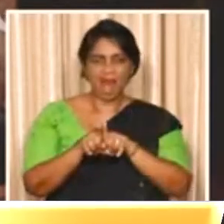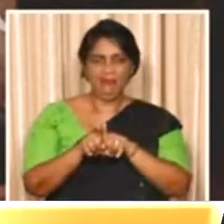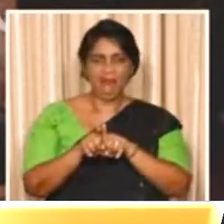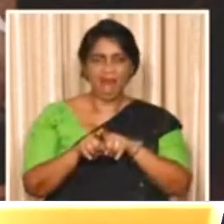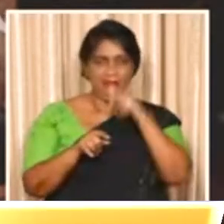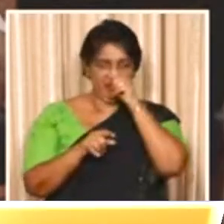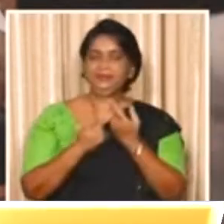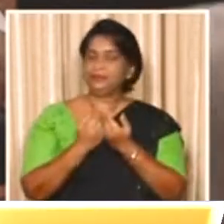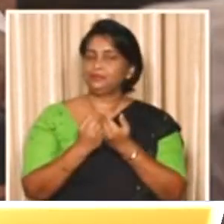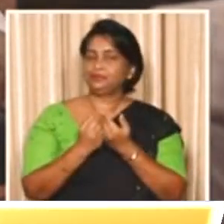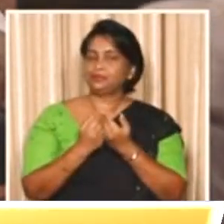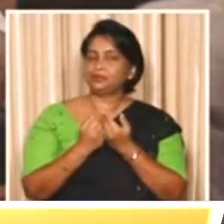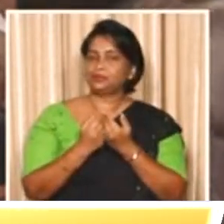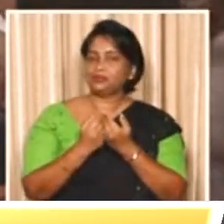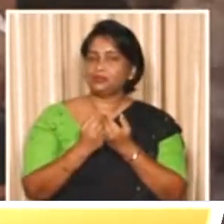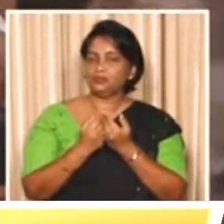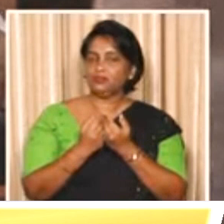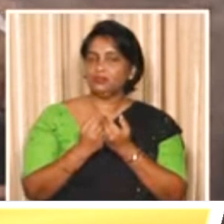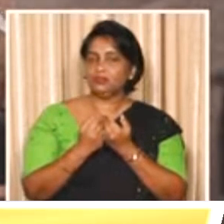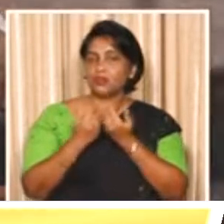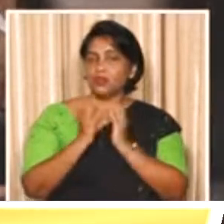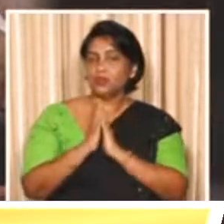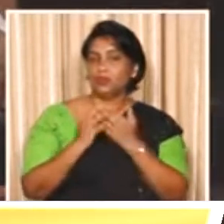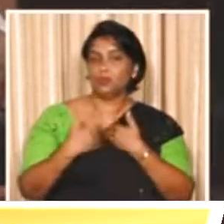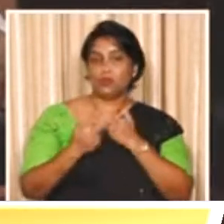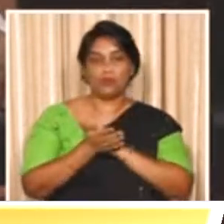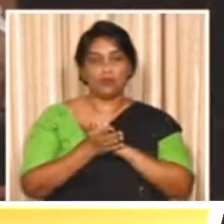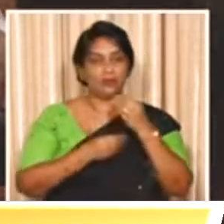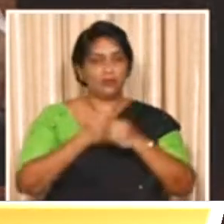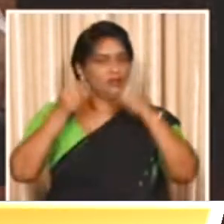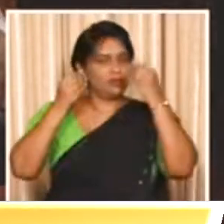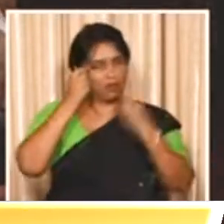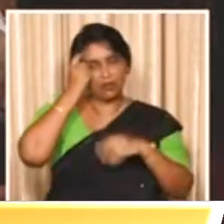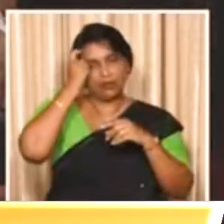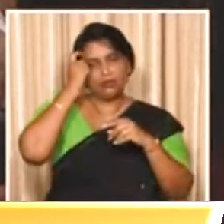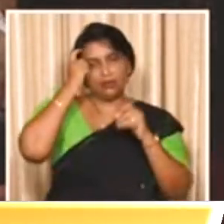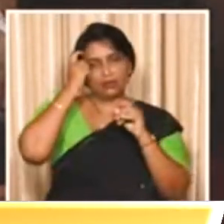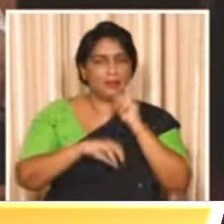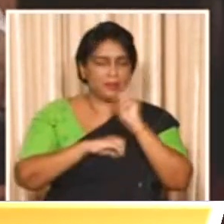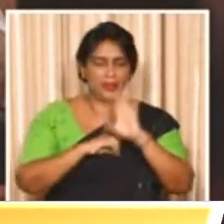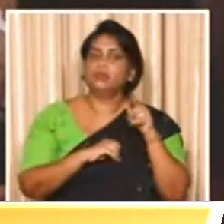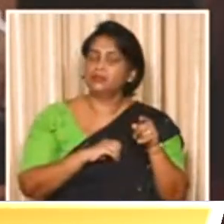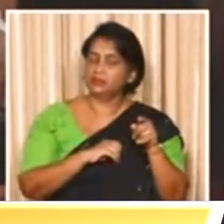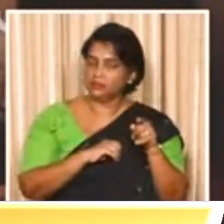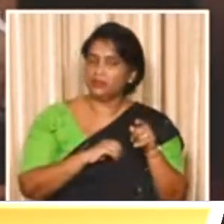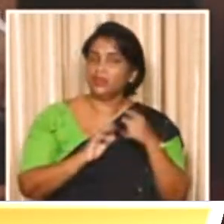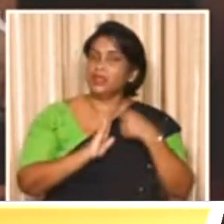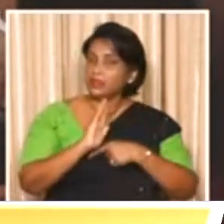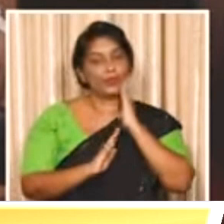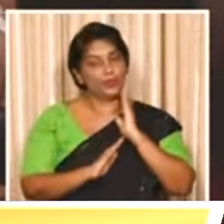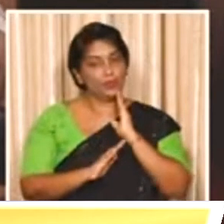ව්‍යාජ සමාලෝචන නැත්නම් අර ෆේක් රිවියුස් දාලා අපේ හෝටල් කර්මාන්තයේ බිඳ දැමීමේ කුමන්ත්‍රණයක් දියත් ඒක